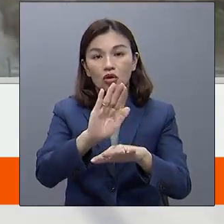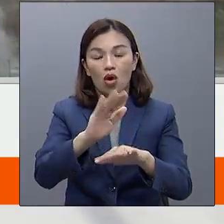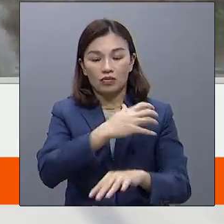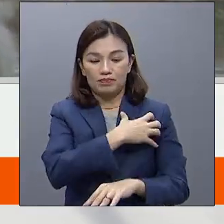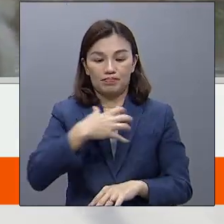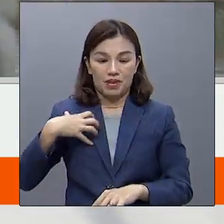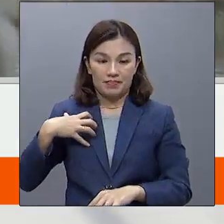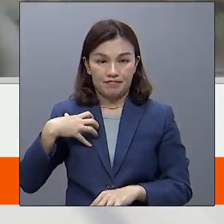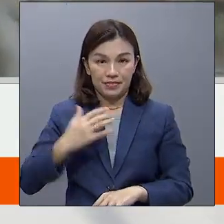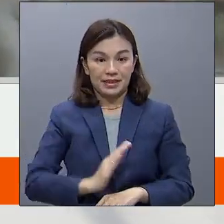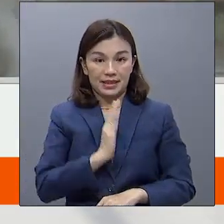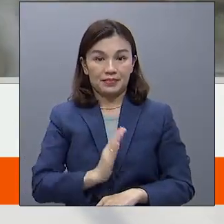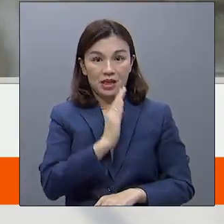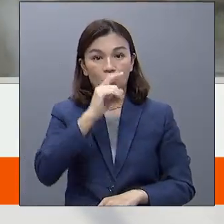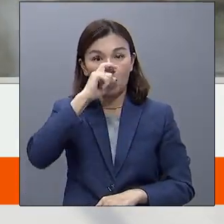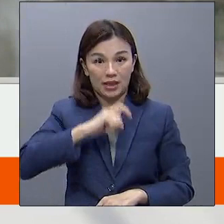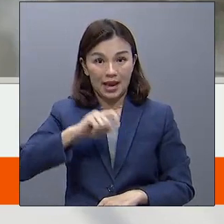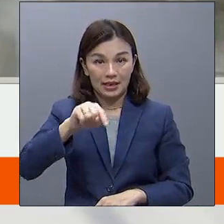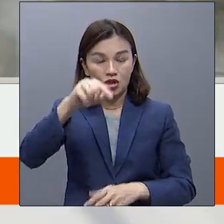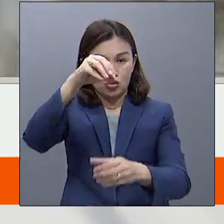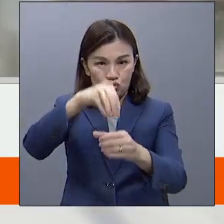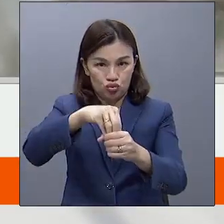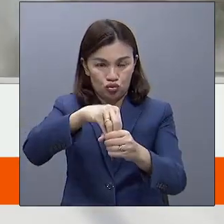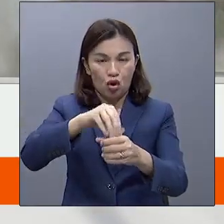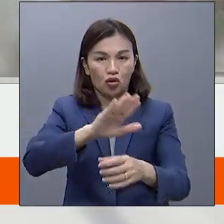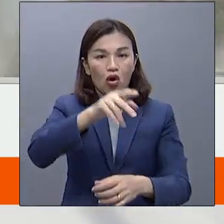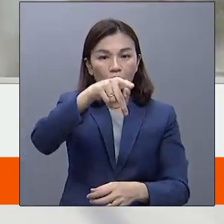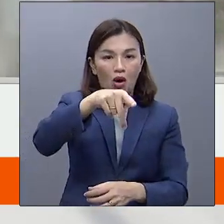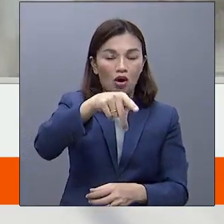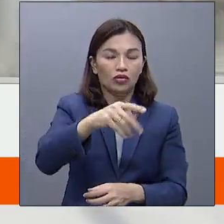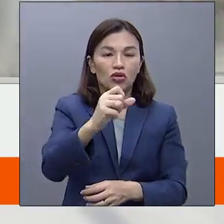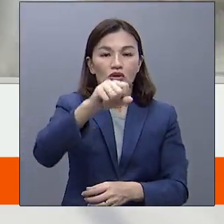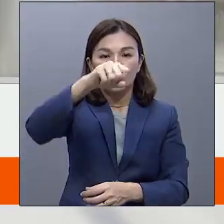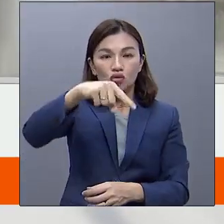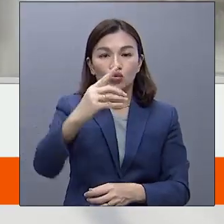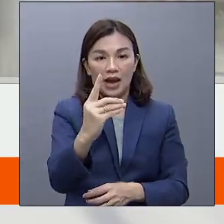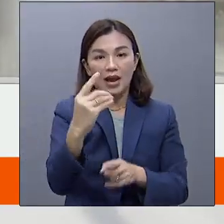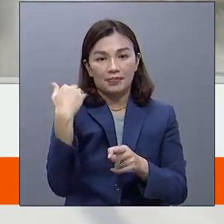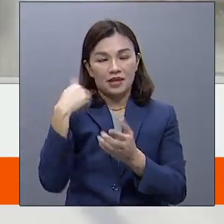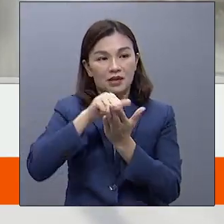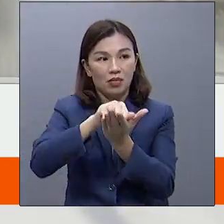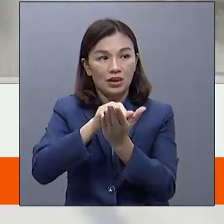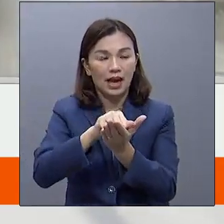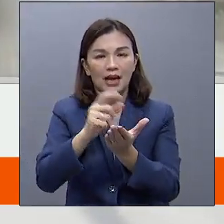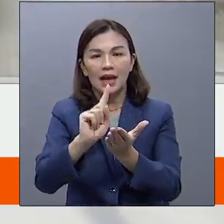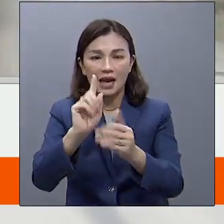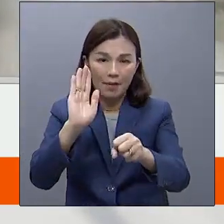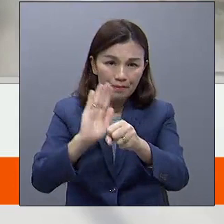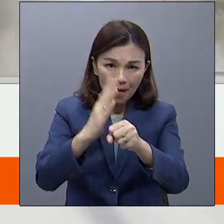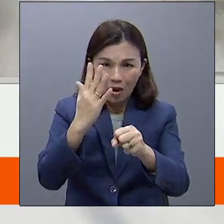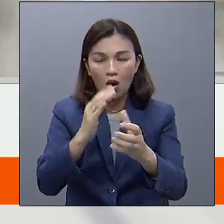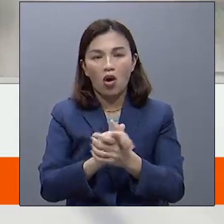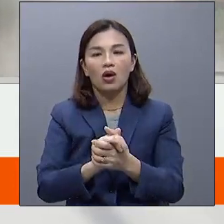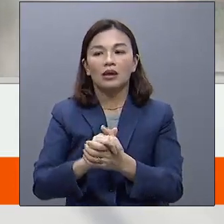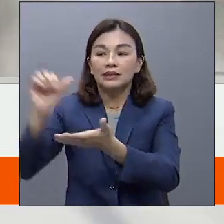ศุลกิติมศักดิ์ไทยของไทยที่ที่ประจำอยู่ที่บ่อซูดานด้วยนะครับก็คอยอะไรที่ขาดที่ทางซาอุดี้เขายัง